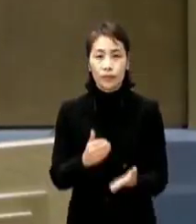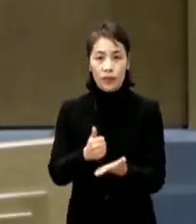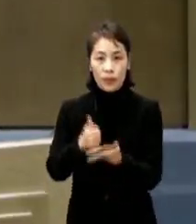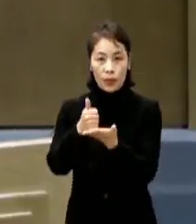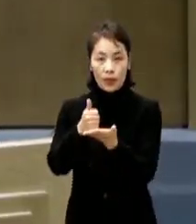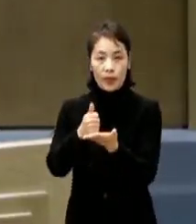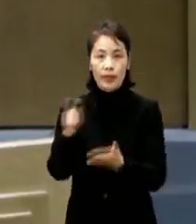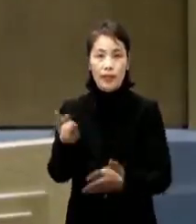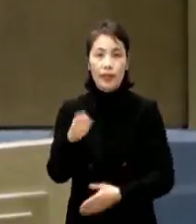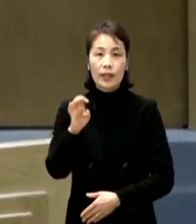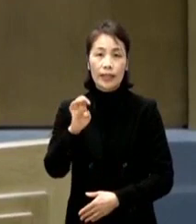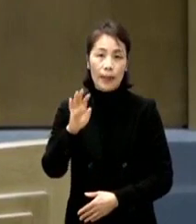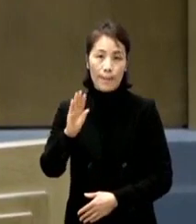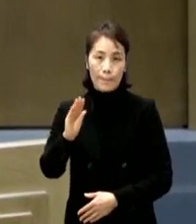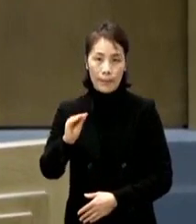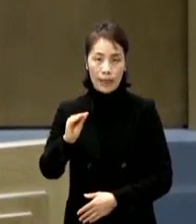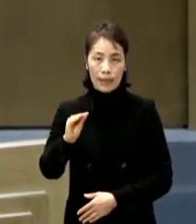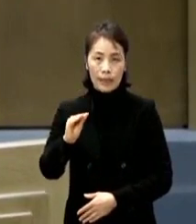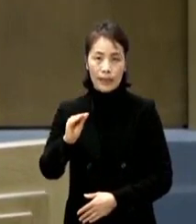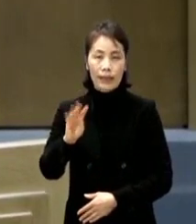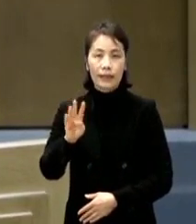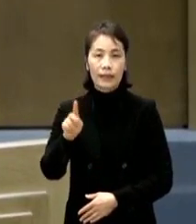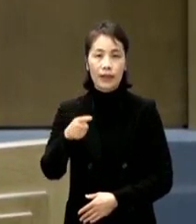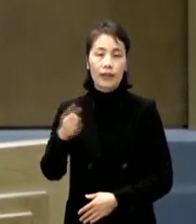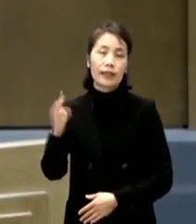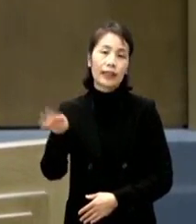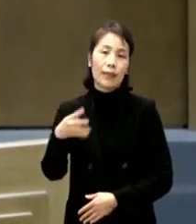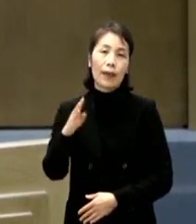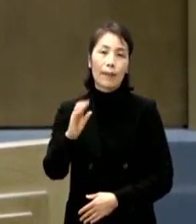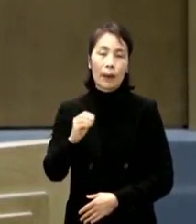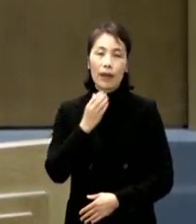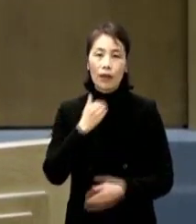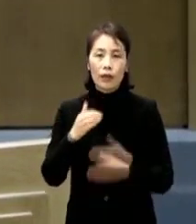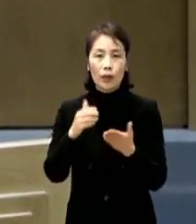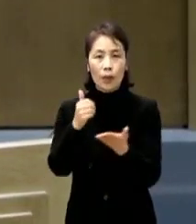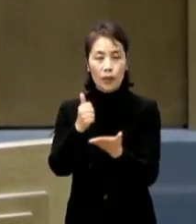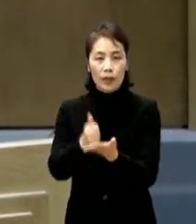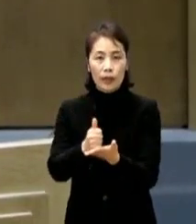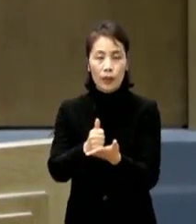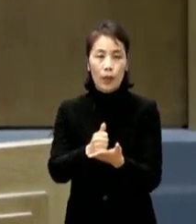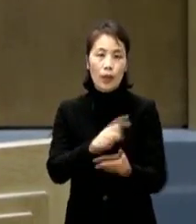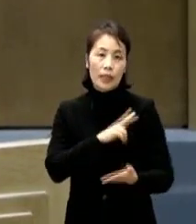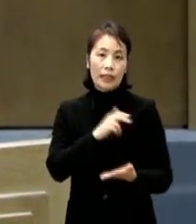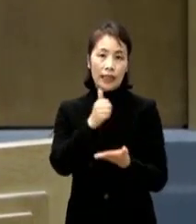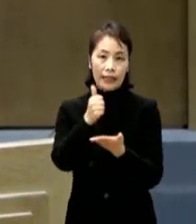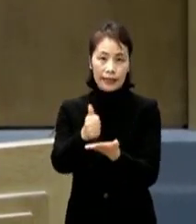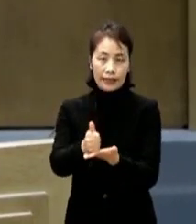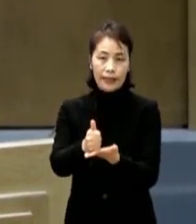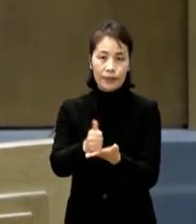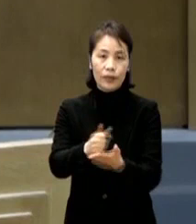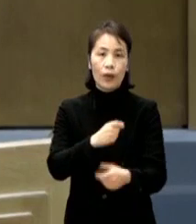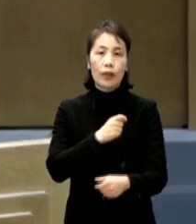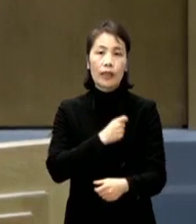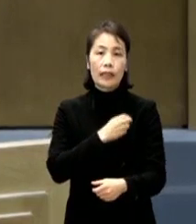존경하는 1,400만 경기도민 여러분, 염정현 의장님과 의원님